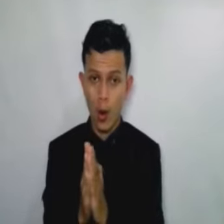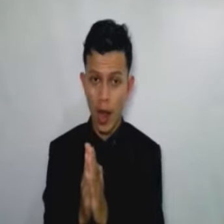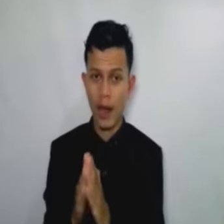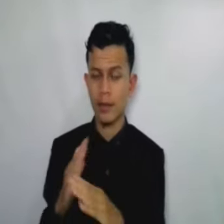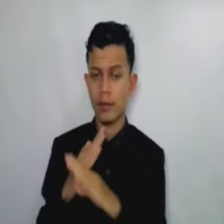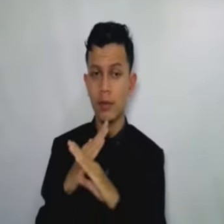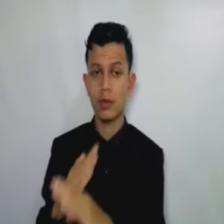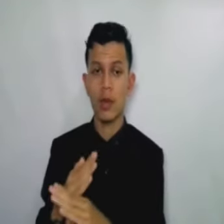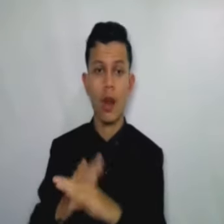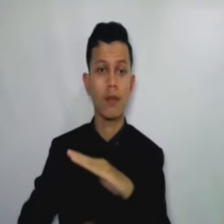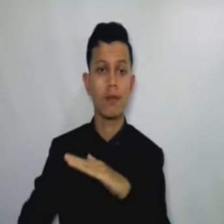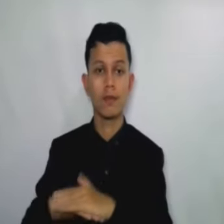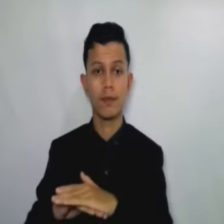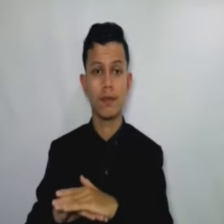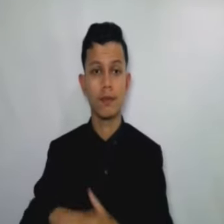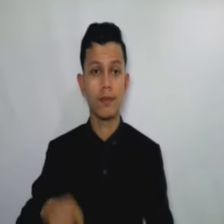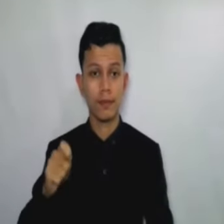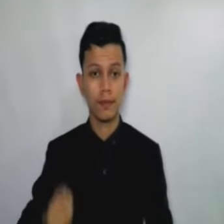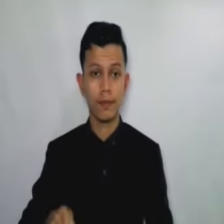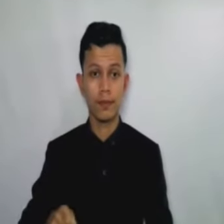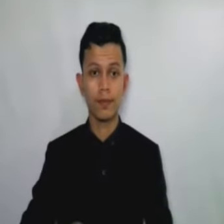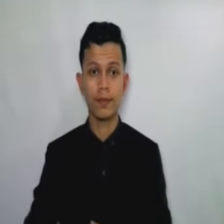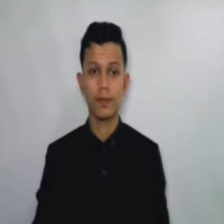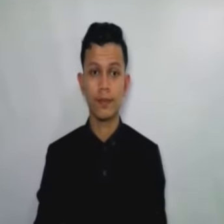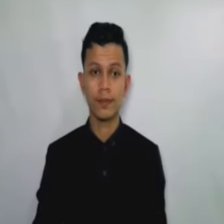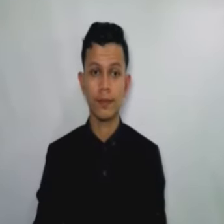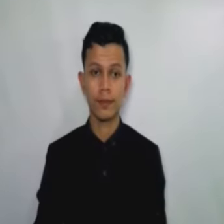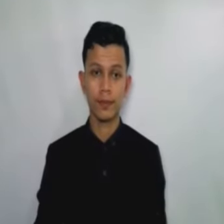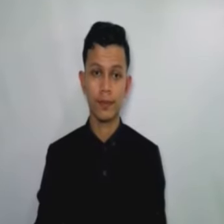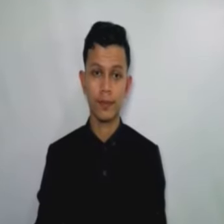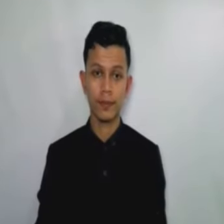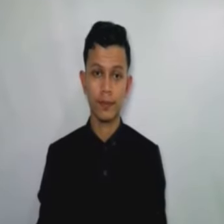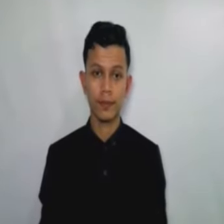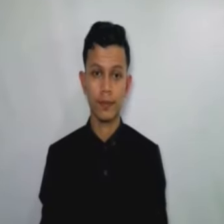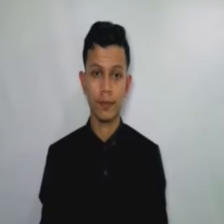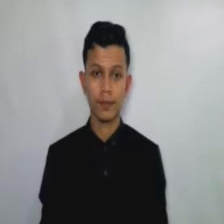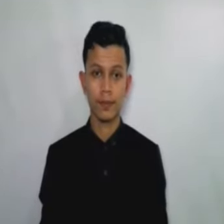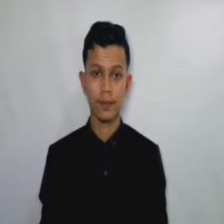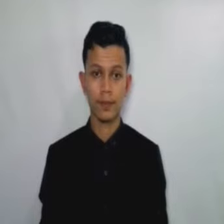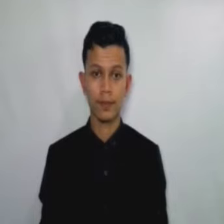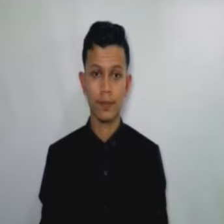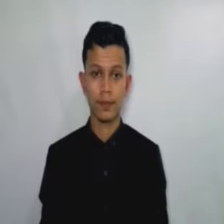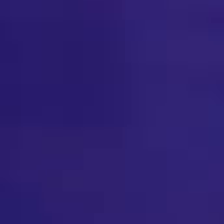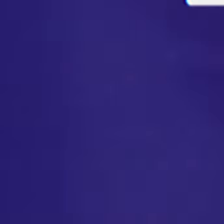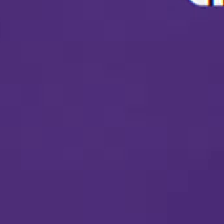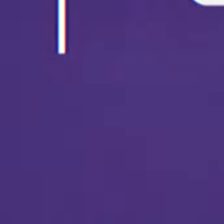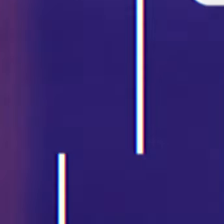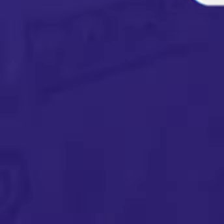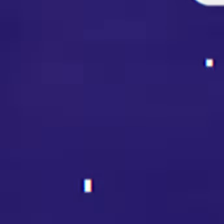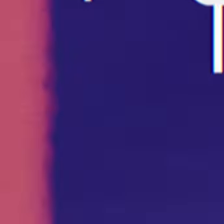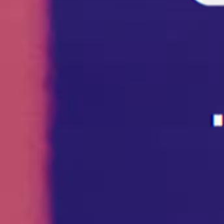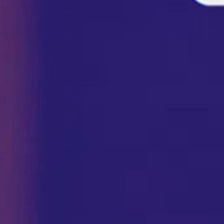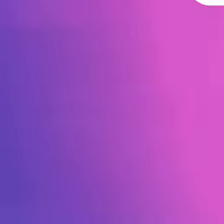seluruhnya. Pendapat